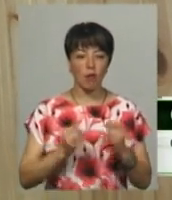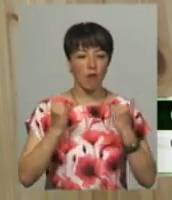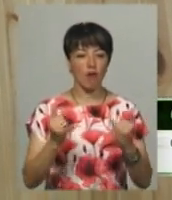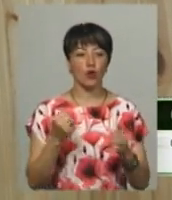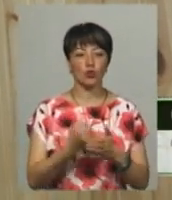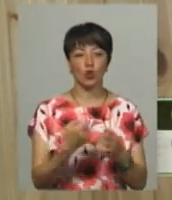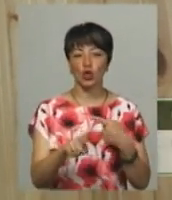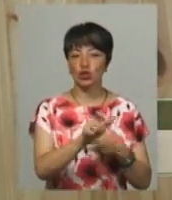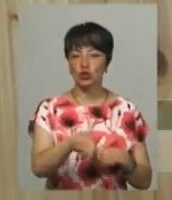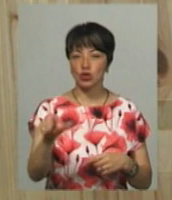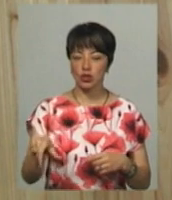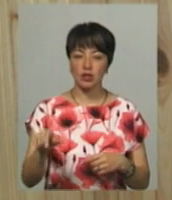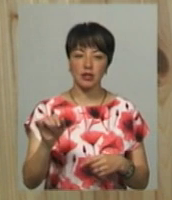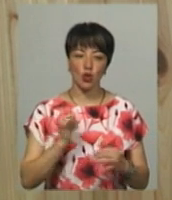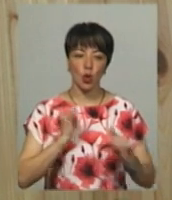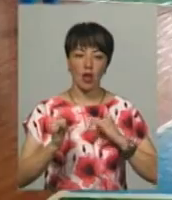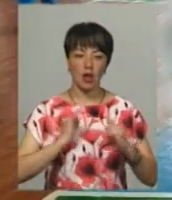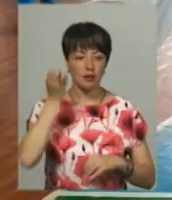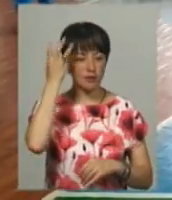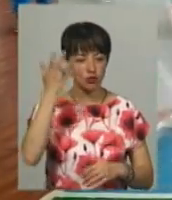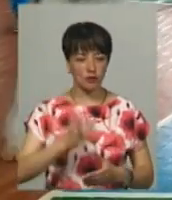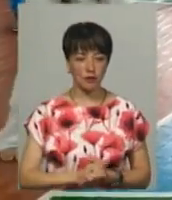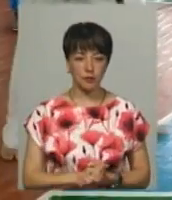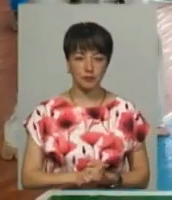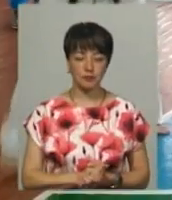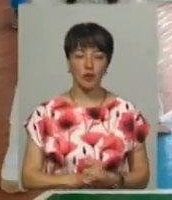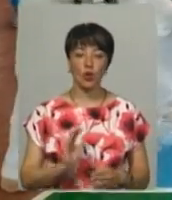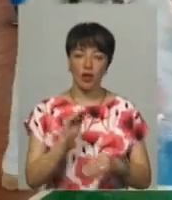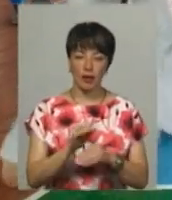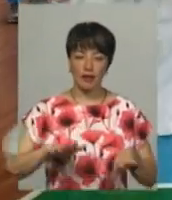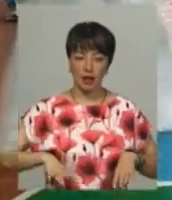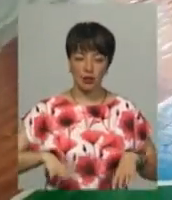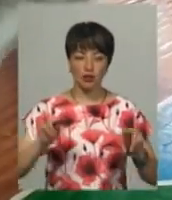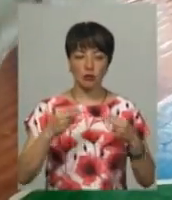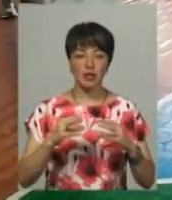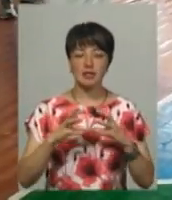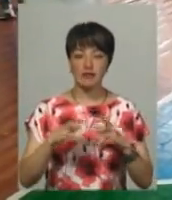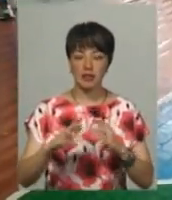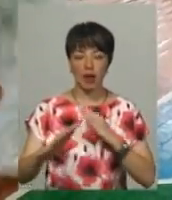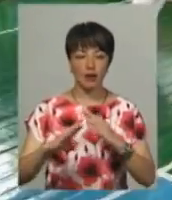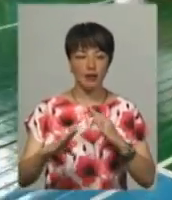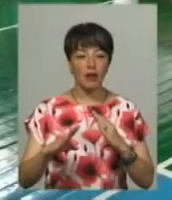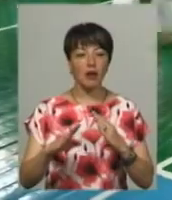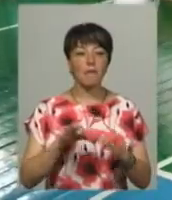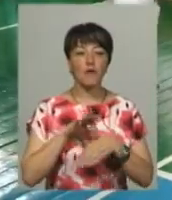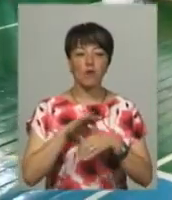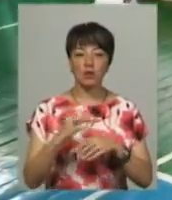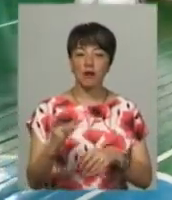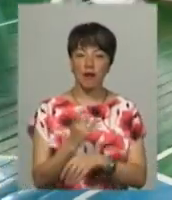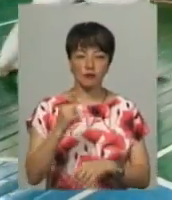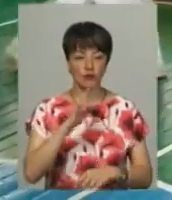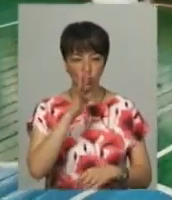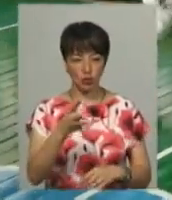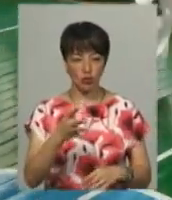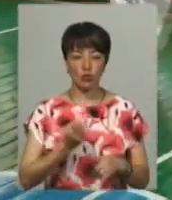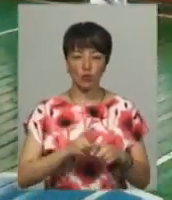до інших і бути толерантним і вічливим. Іван Шимків додає, чемпіонат світу кіокушінкай карате проводиться раз у